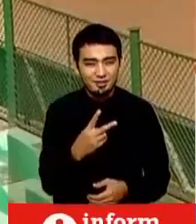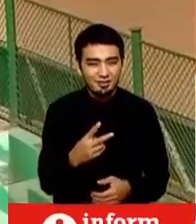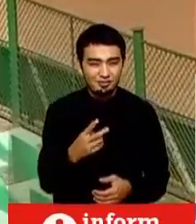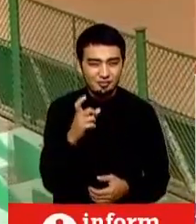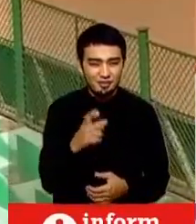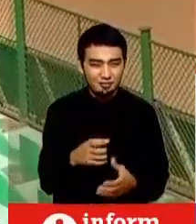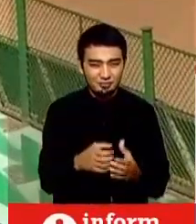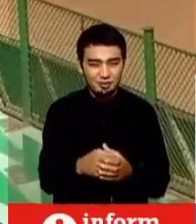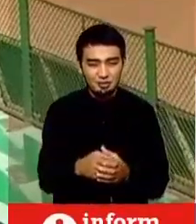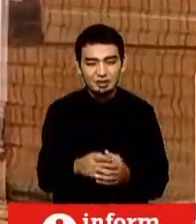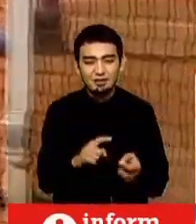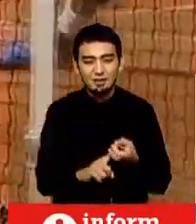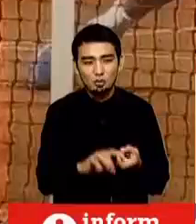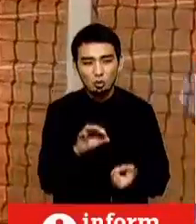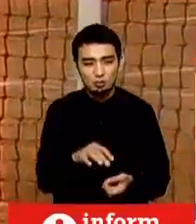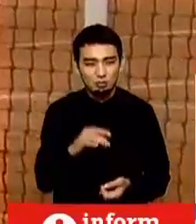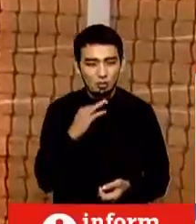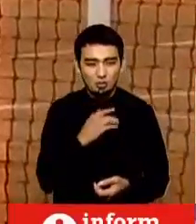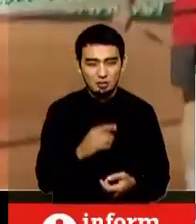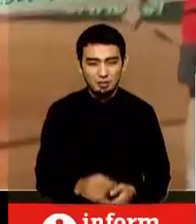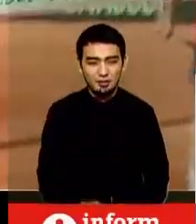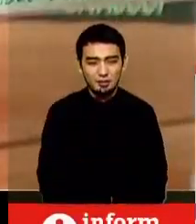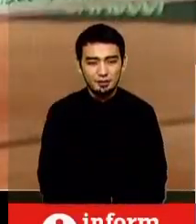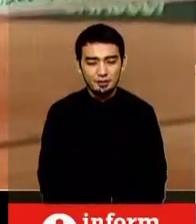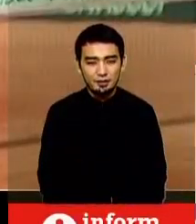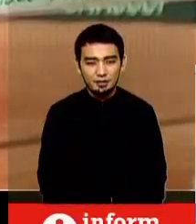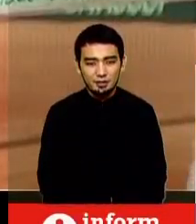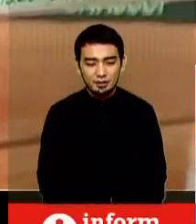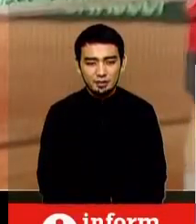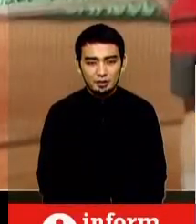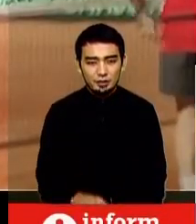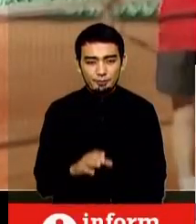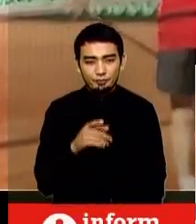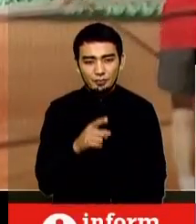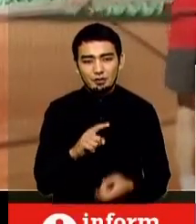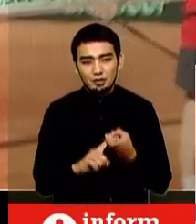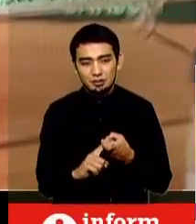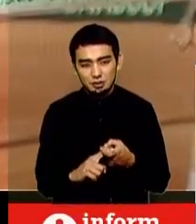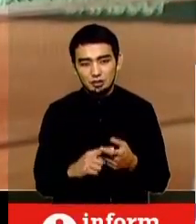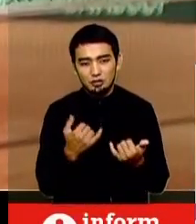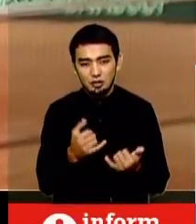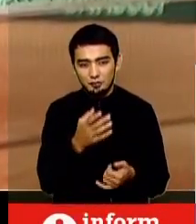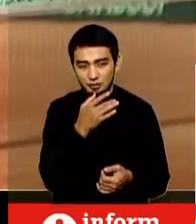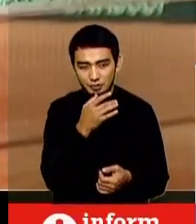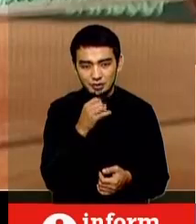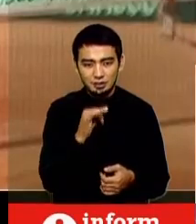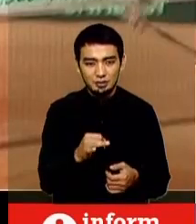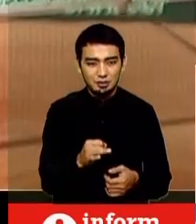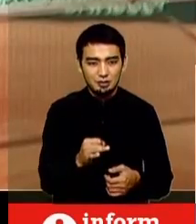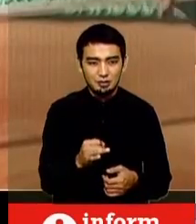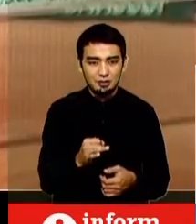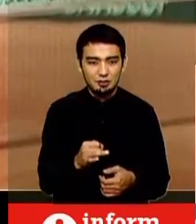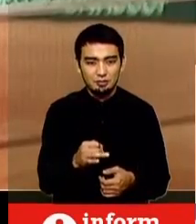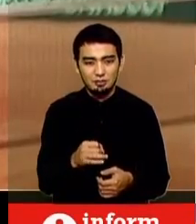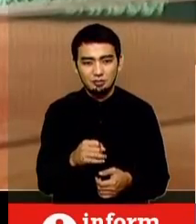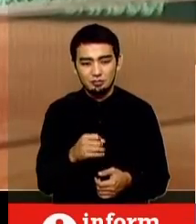турнире зависит очень много. Это дополнительный груз ответственности. Но в то же время и, скажем так, и плод этот